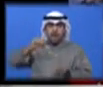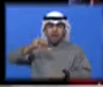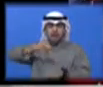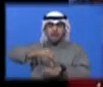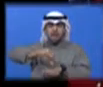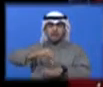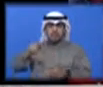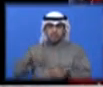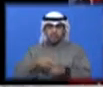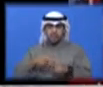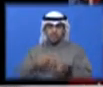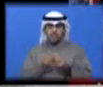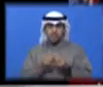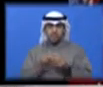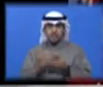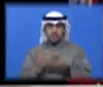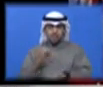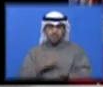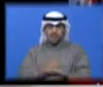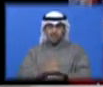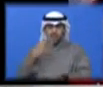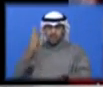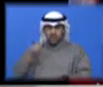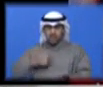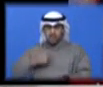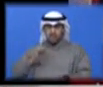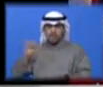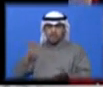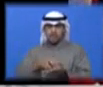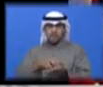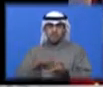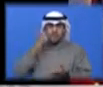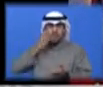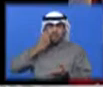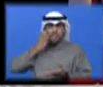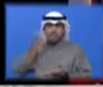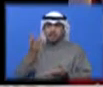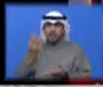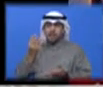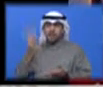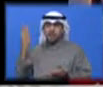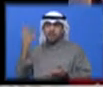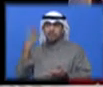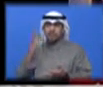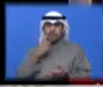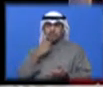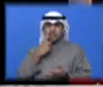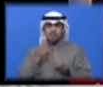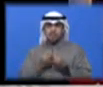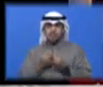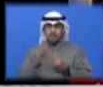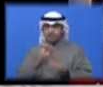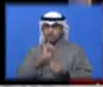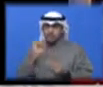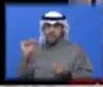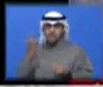العيد الوطني للإمارات 43، وطبعا هذه فكرة الشيخ زايد رحمة